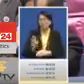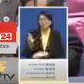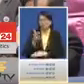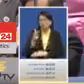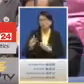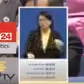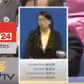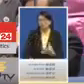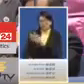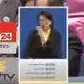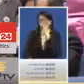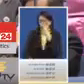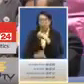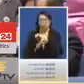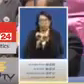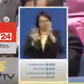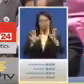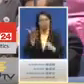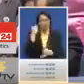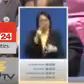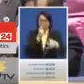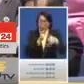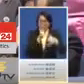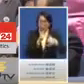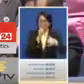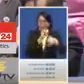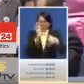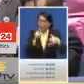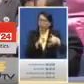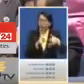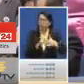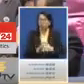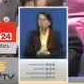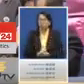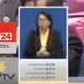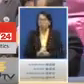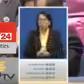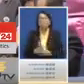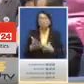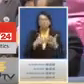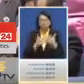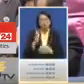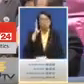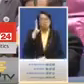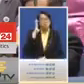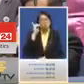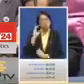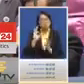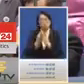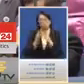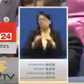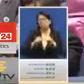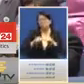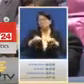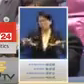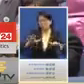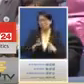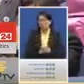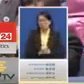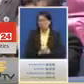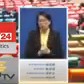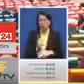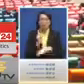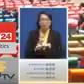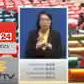ะเห็นเลยท่านรองนายกวิษณุให้สัมภาษณ์ชัดๆไม่เป็นไรพรุ่งนี้ผมจะฉายทางโซเชียลมีเดียว่าท่านรองนายกวิษ